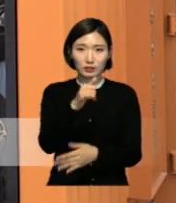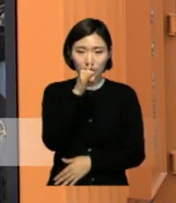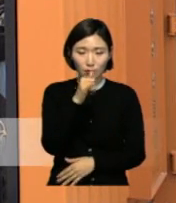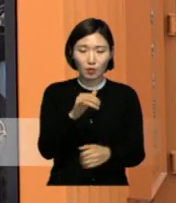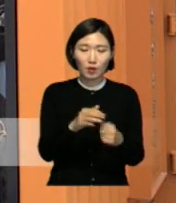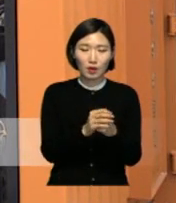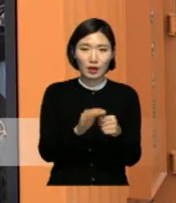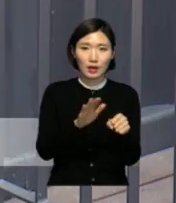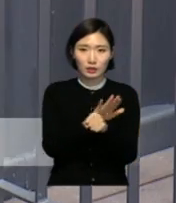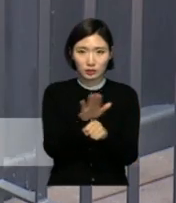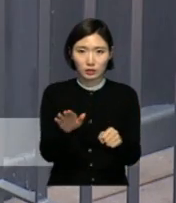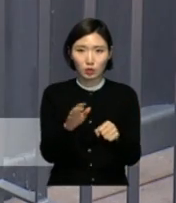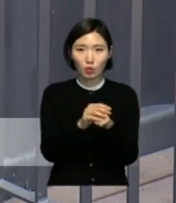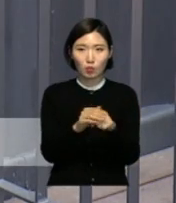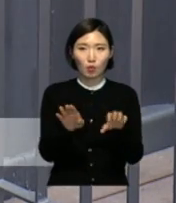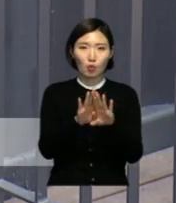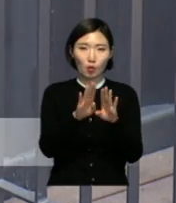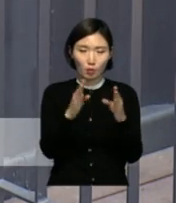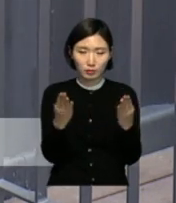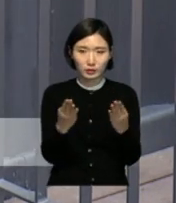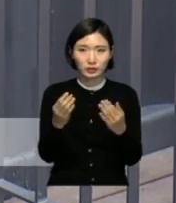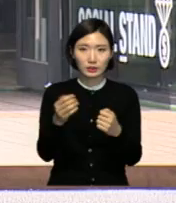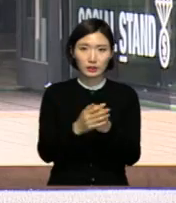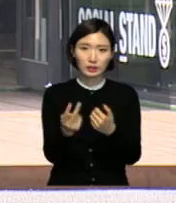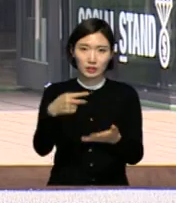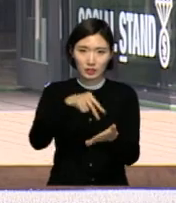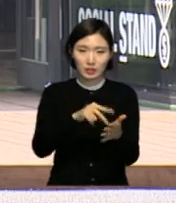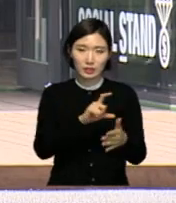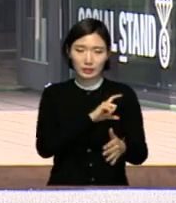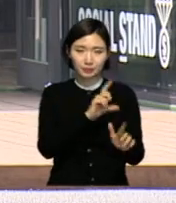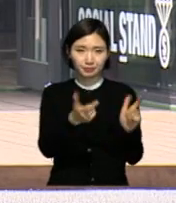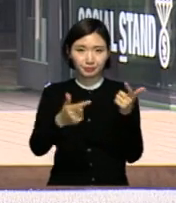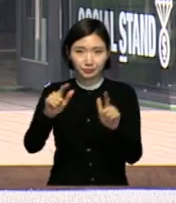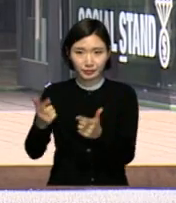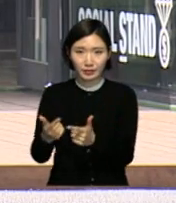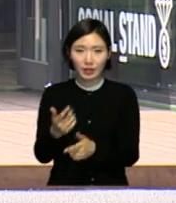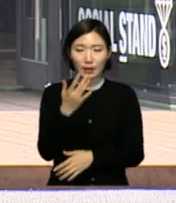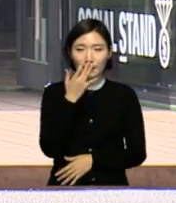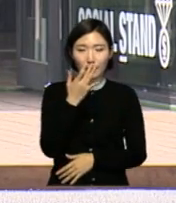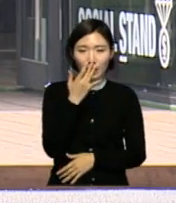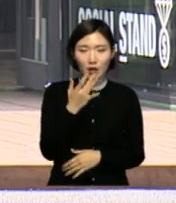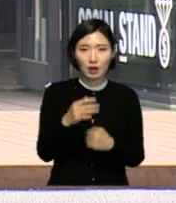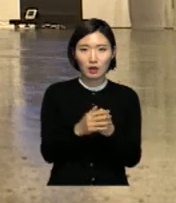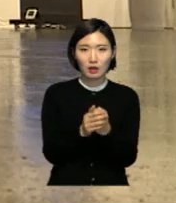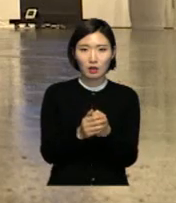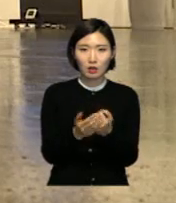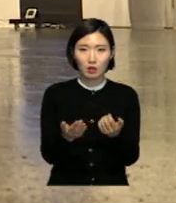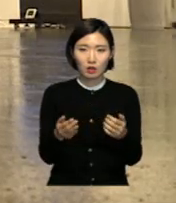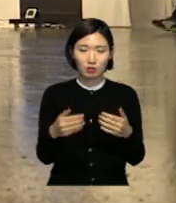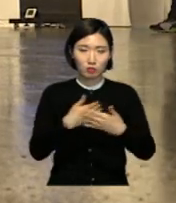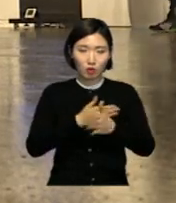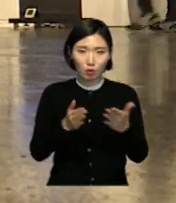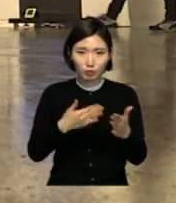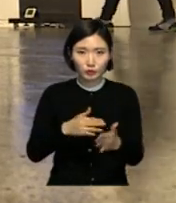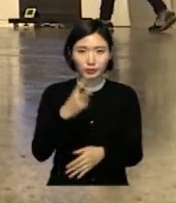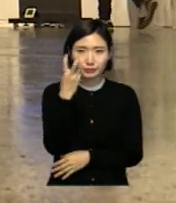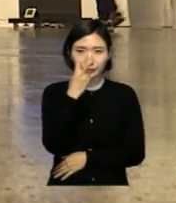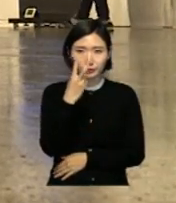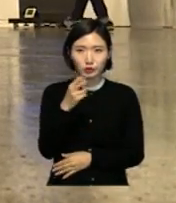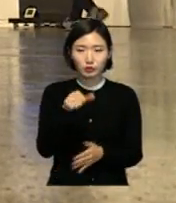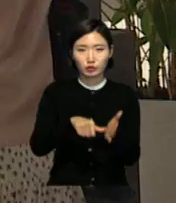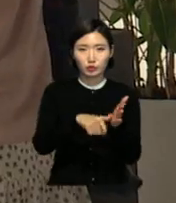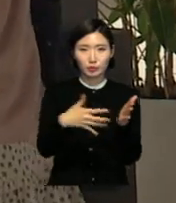맘, 오픈스탠드 등 그 이름도 다양합니다. 사람들은 감각 있는 건물을 둘러보고 유명 작가의